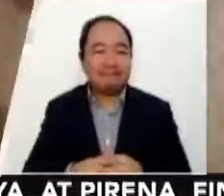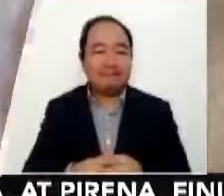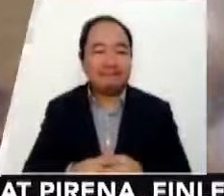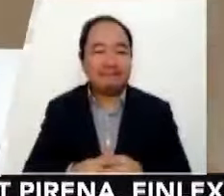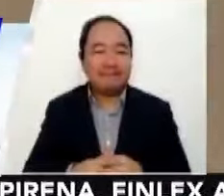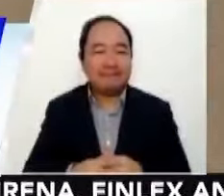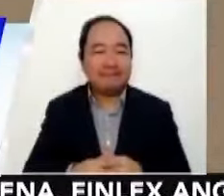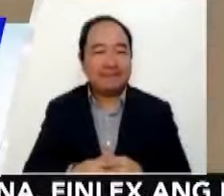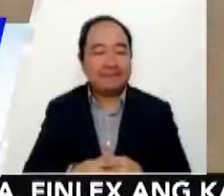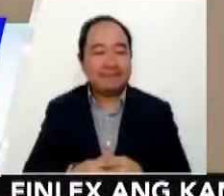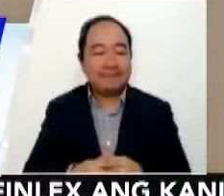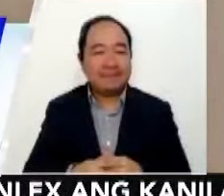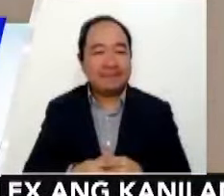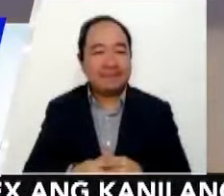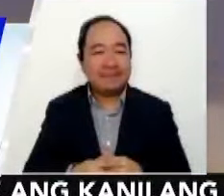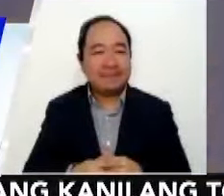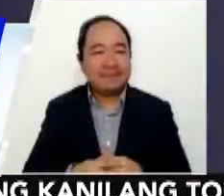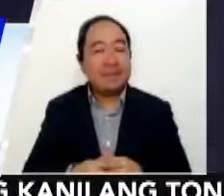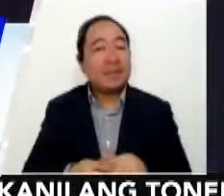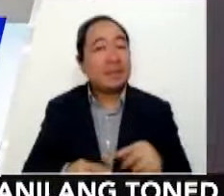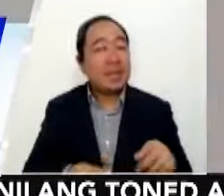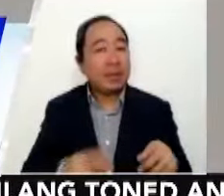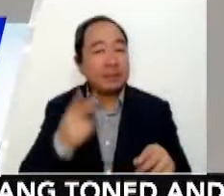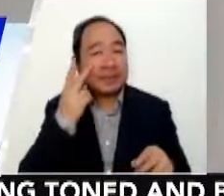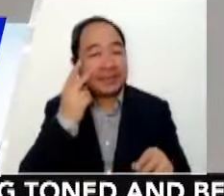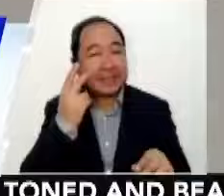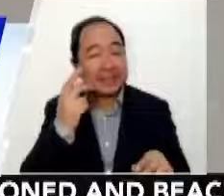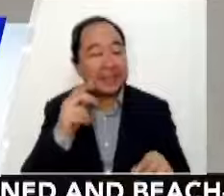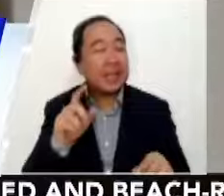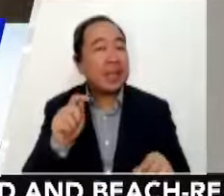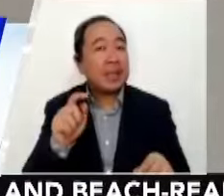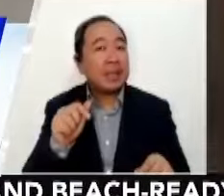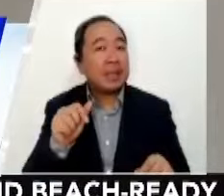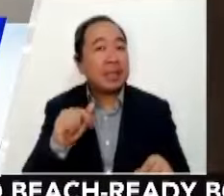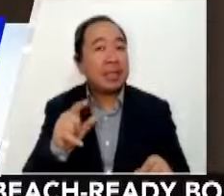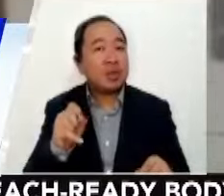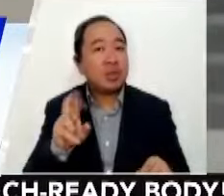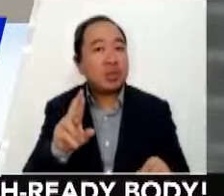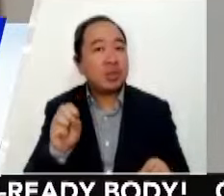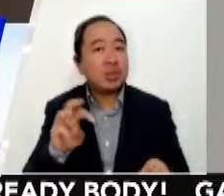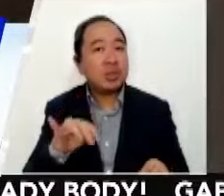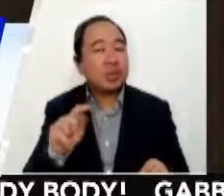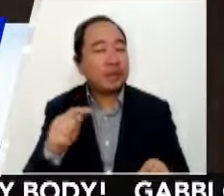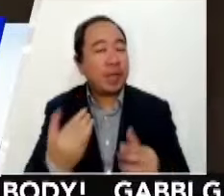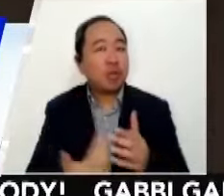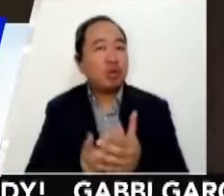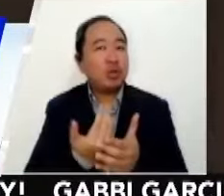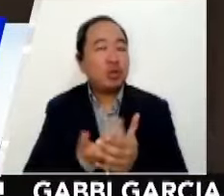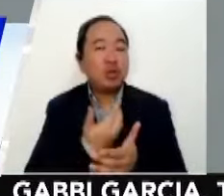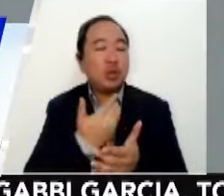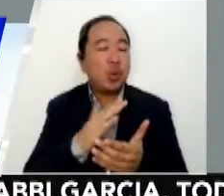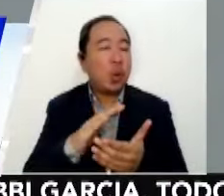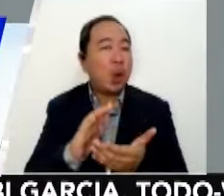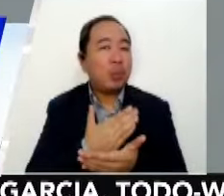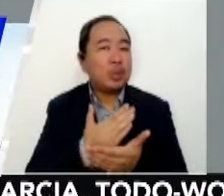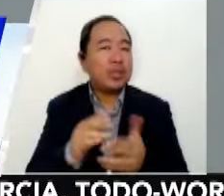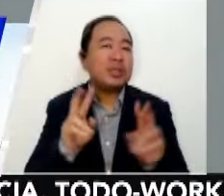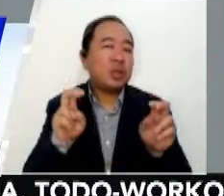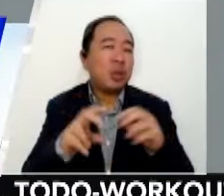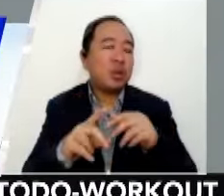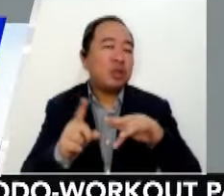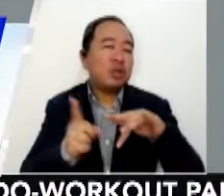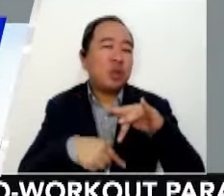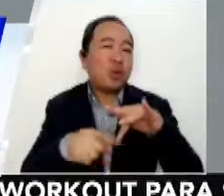Swifties! Yan ang patikim ni Taylor Swift for her upcoming album na The Tortured Poets Department. Sa timetable na inilabas